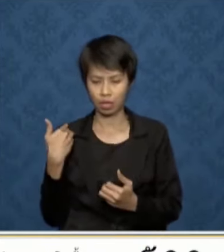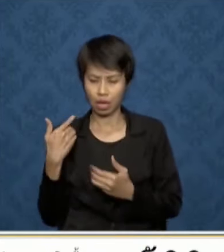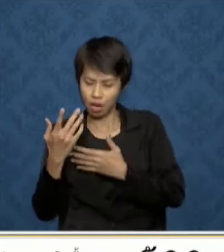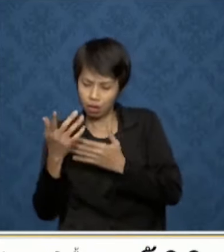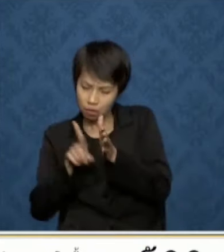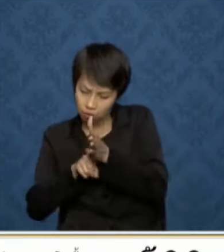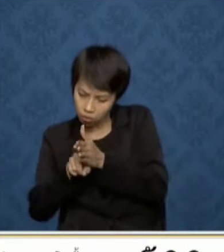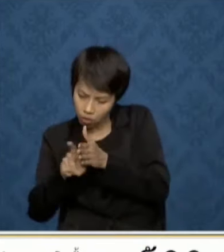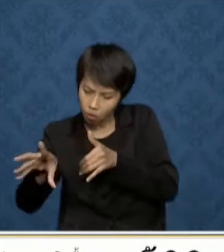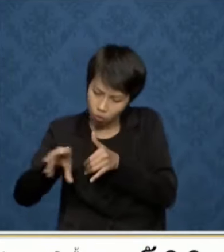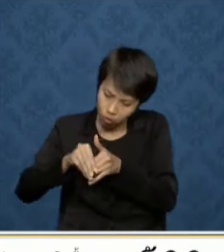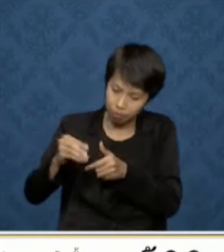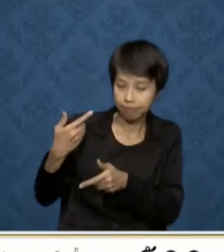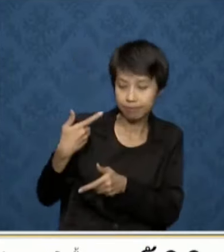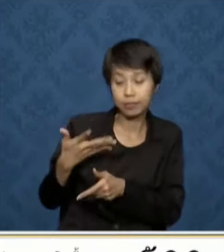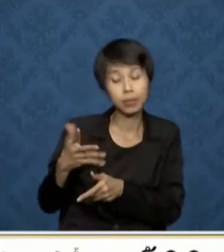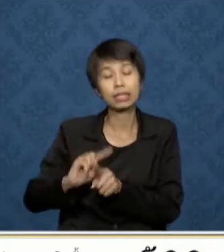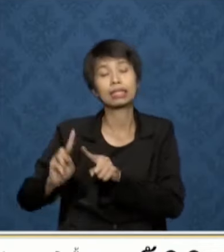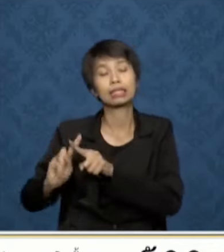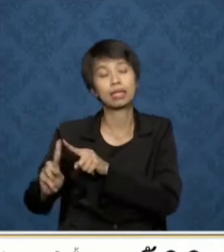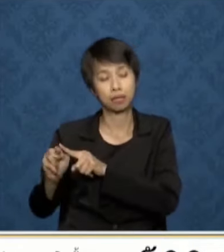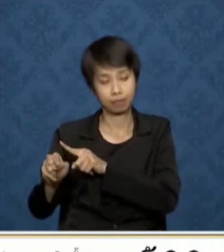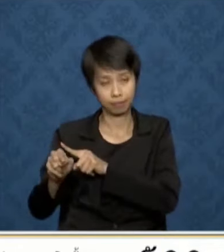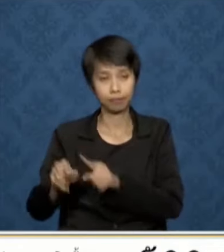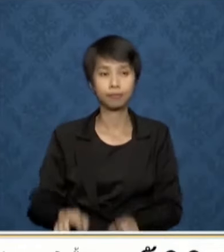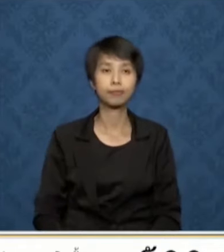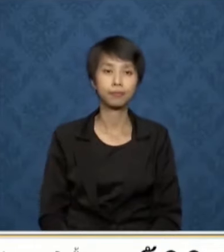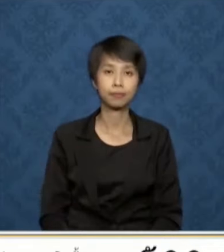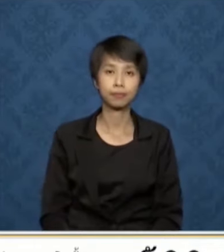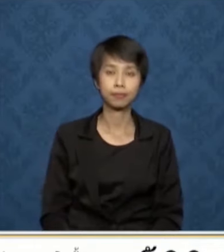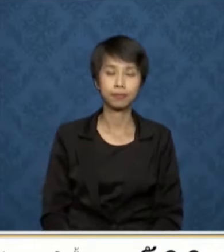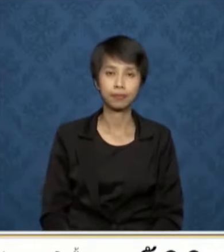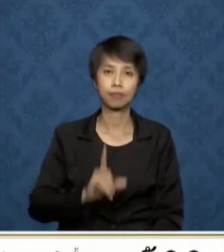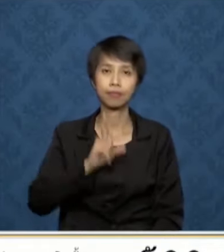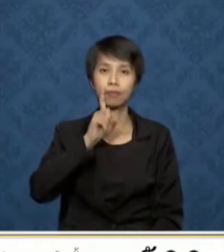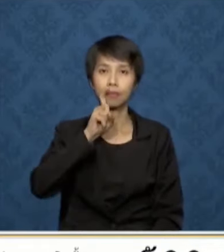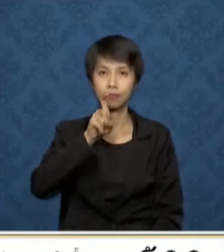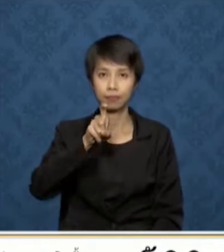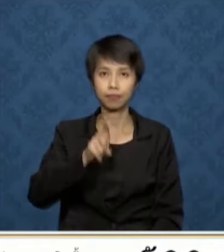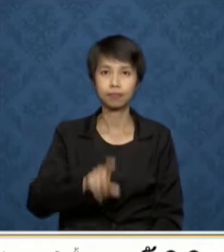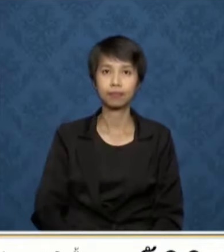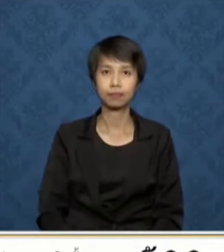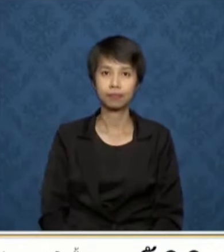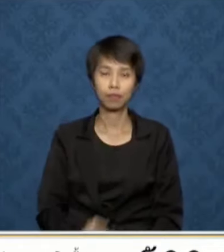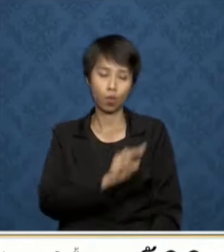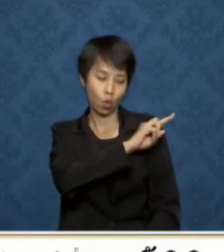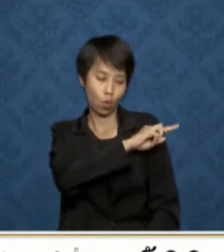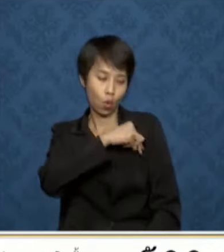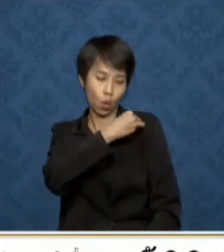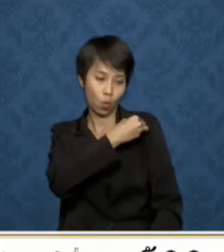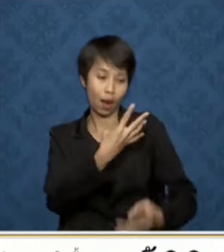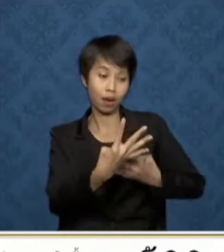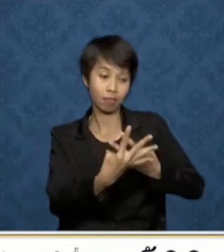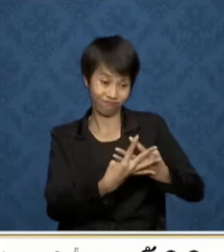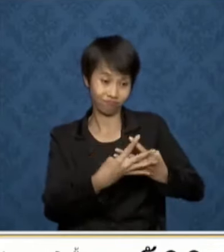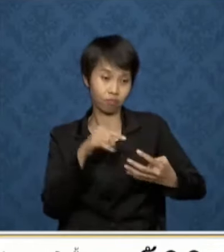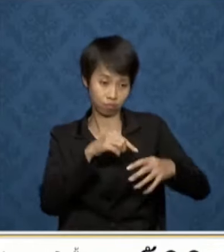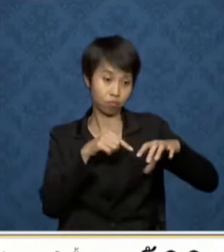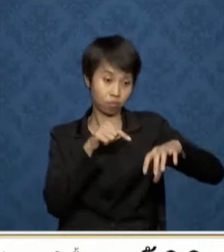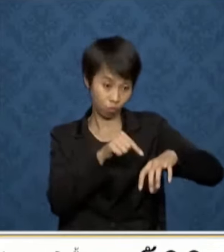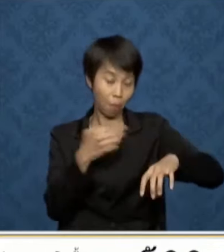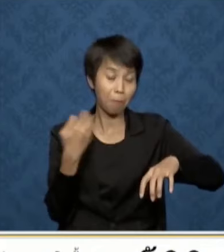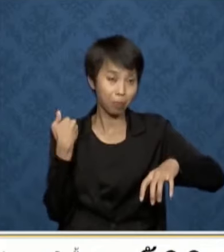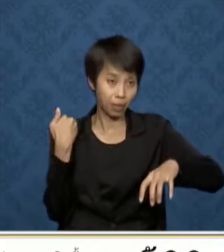การตดเชื่อมเมลขาวขึ้ เป็ตัวไหนอะไรอย่ไรนะครับถามว่า โงบาลรธรรมมีไหม